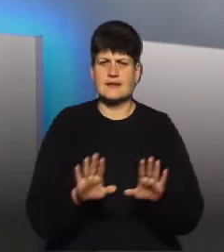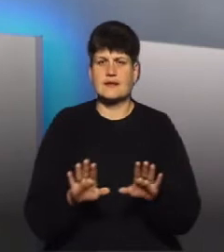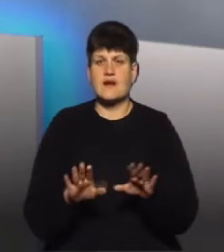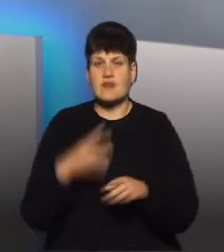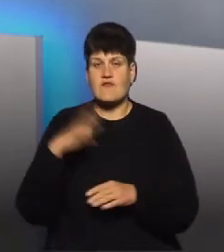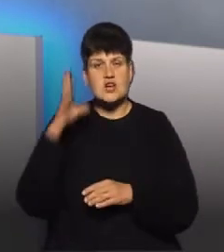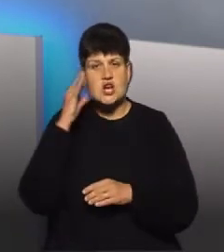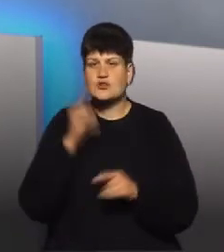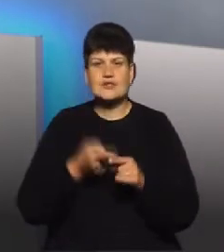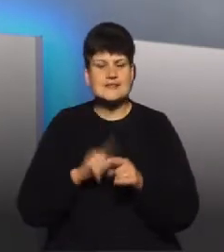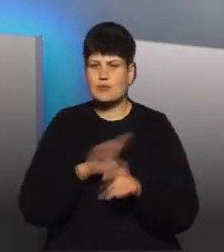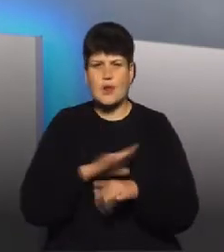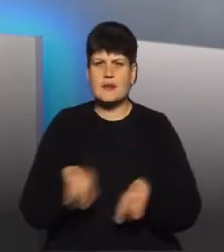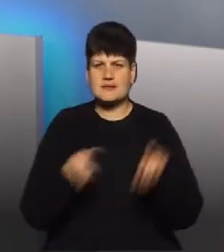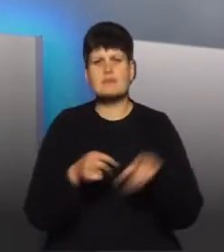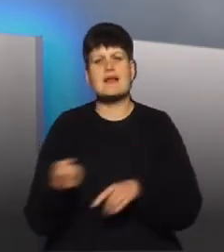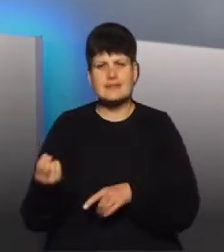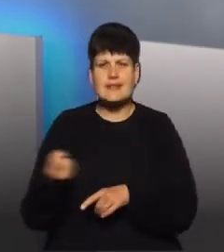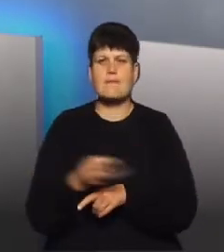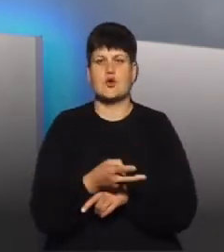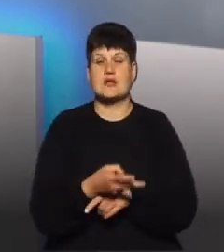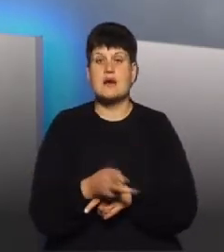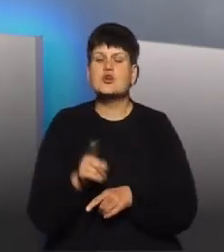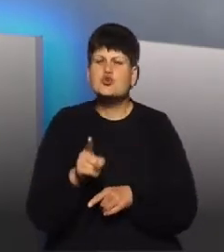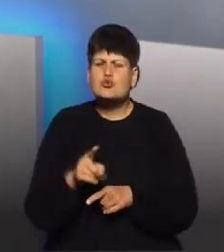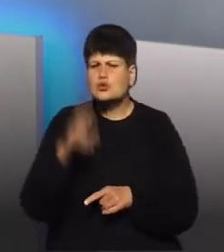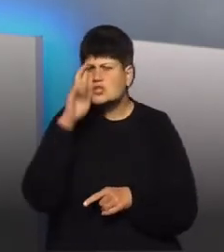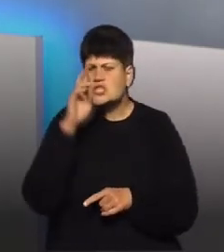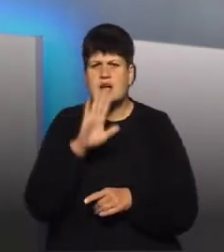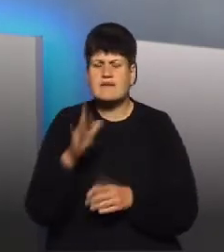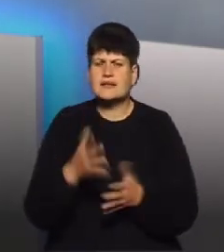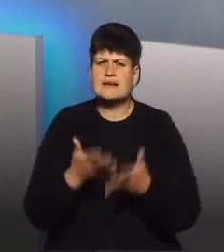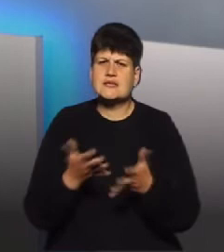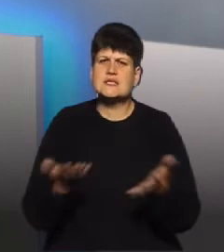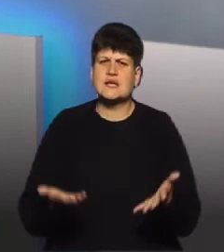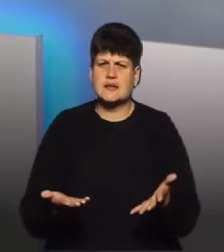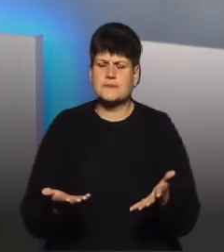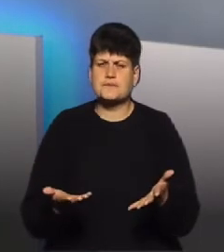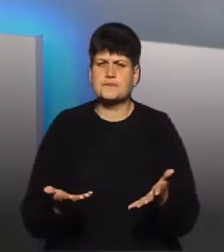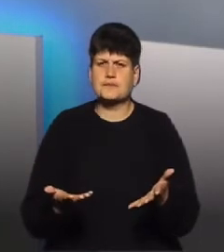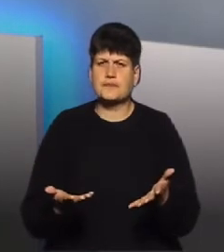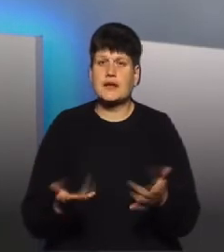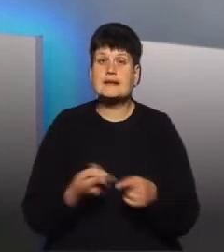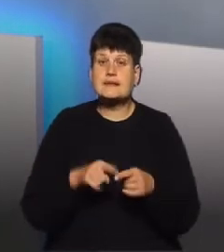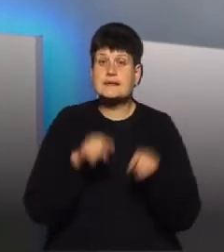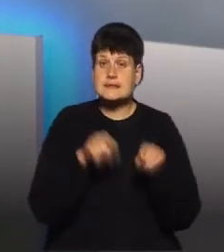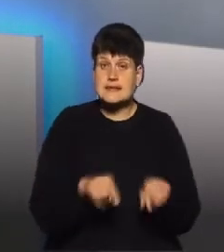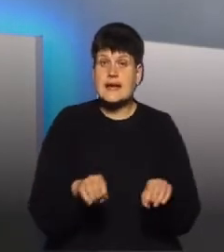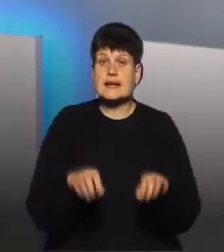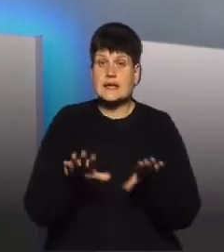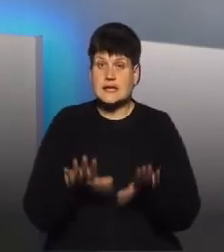переселення. Я з вами згідний, це було депортація. Чому держава це не визнає? Чому ви думаєте, що вона не визнає? Якщо, от, наприклад, це рішення про вшанування